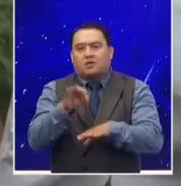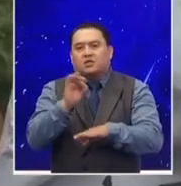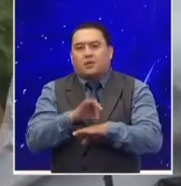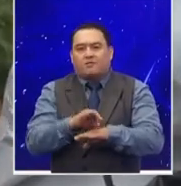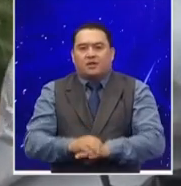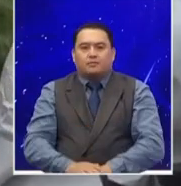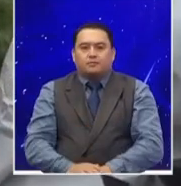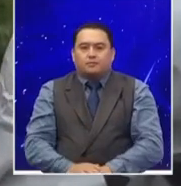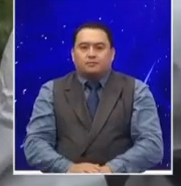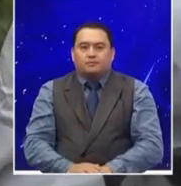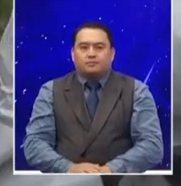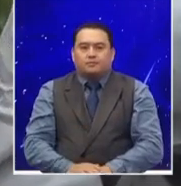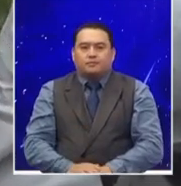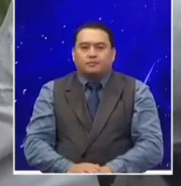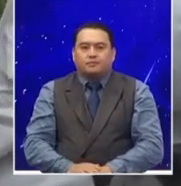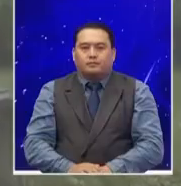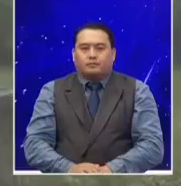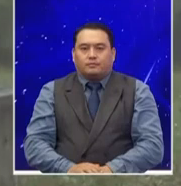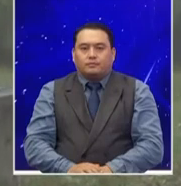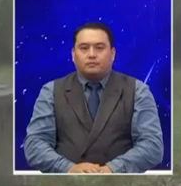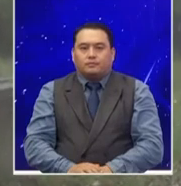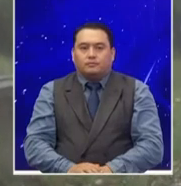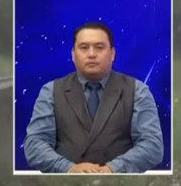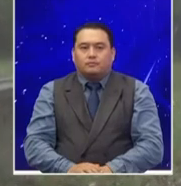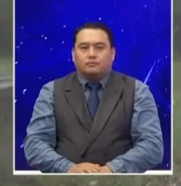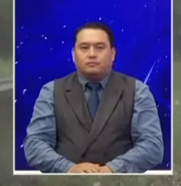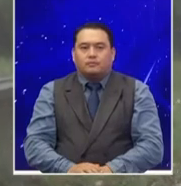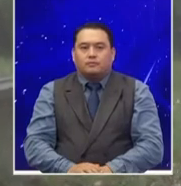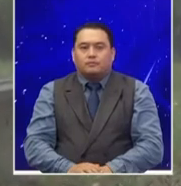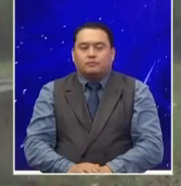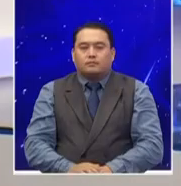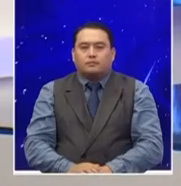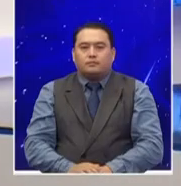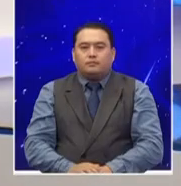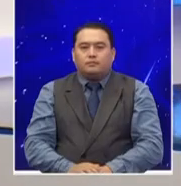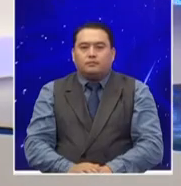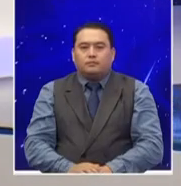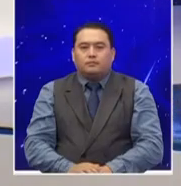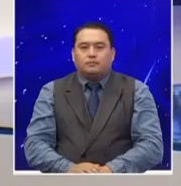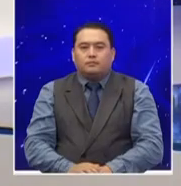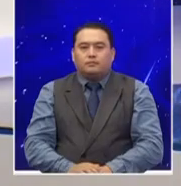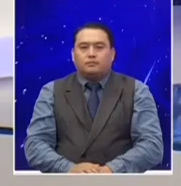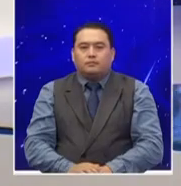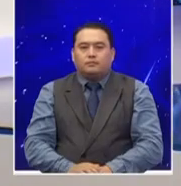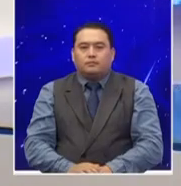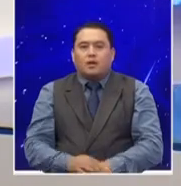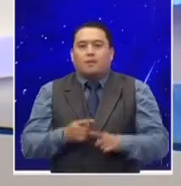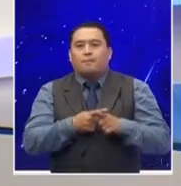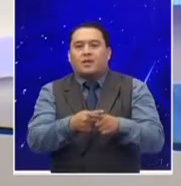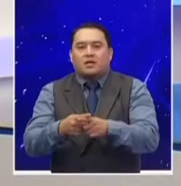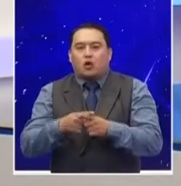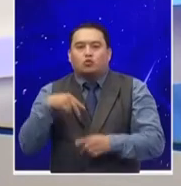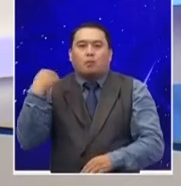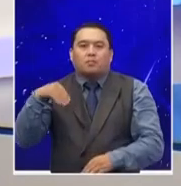хроническими заболеваниями. Александр Лукашенко заявил,